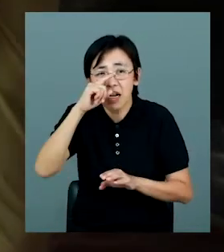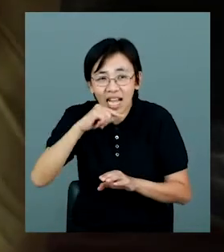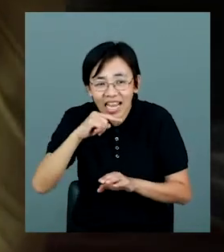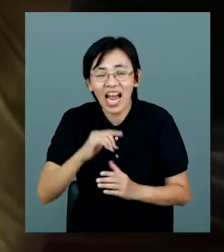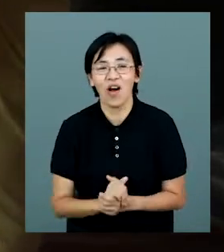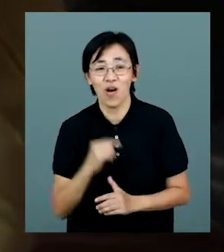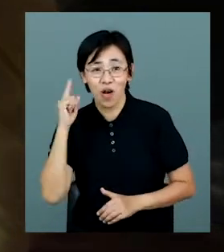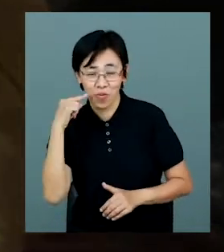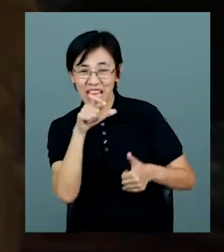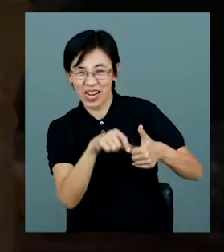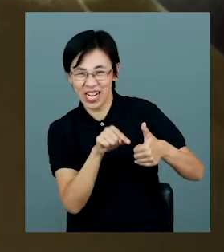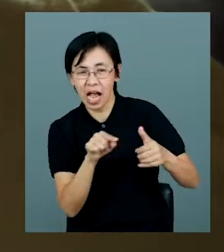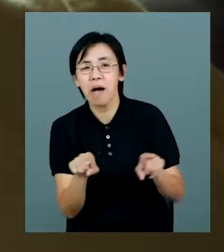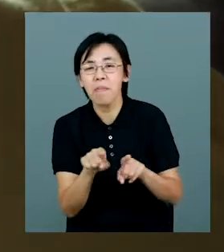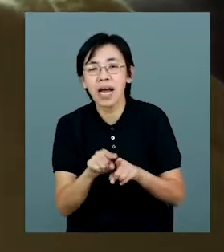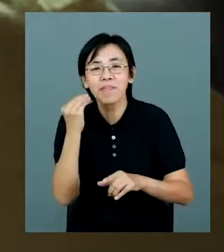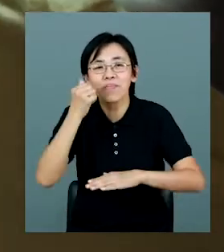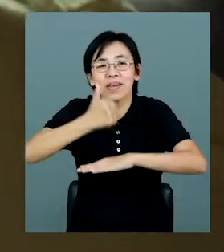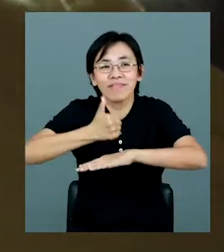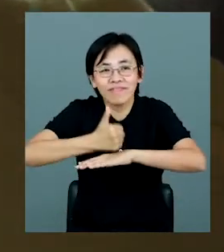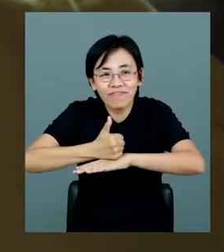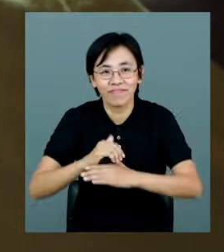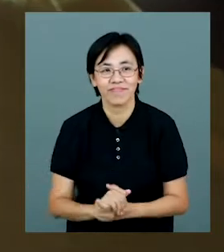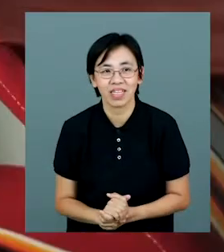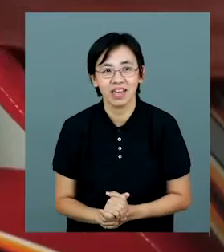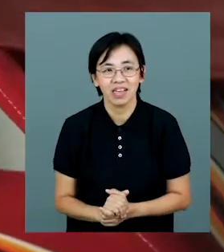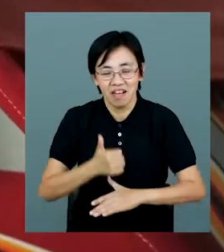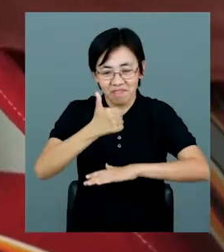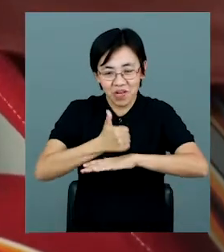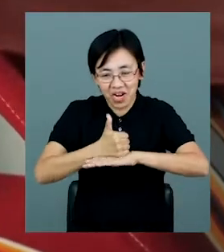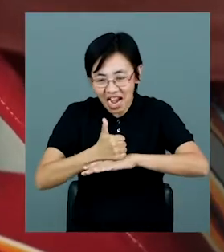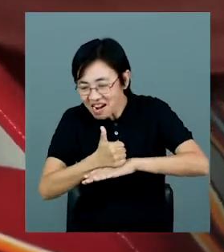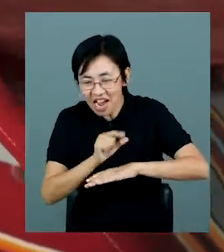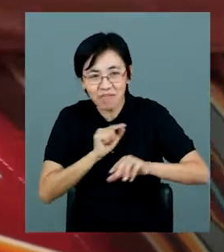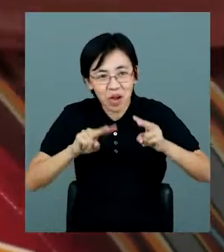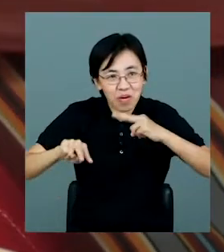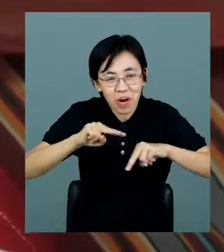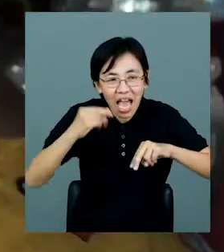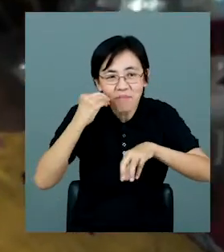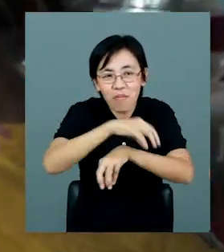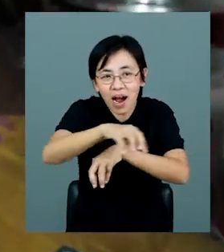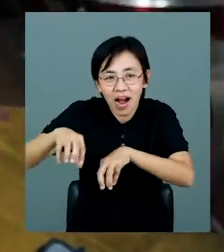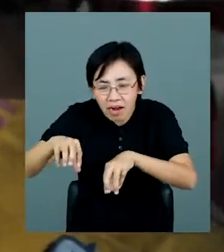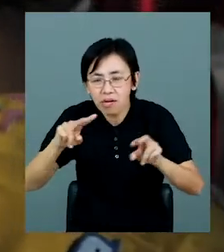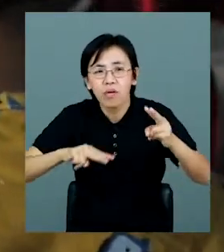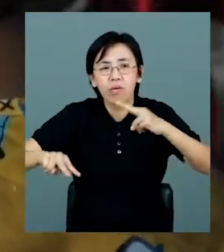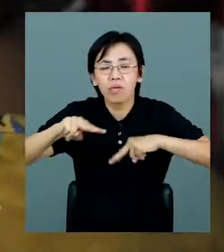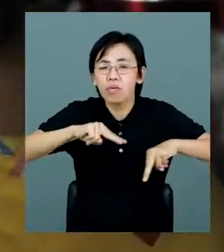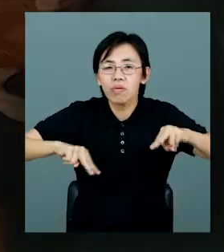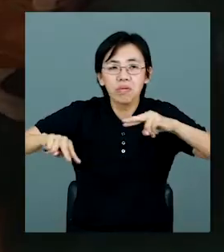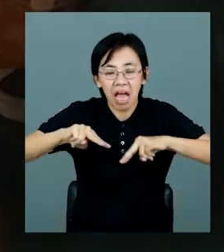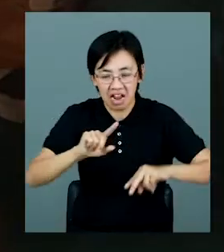ยนะ ครับ ปฏิมาเปรียบเหมือนผู้ใหญ่บ้าน ครับ เปรียบเหมือนผู้ใหญ่เป็นเหมือนกับเป็นหัวหน้าคุ้มบ้าน ครับ ที่สามารถจะดู